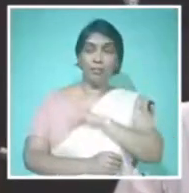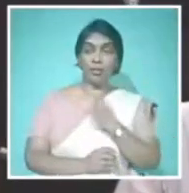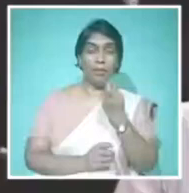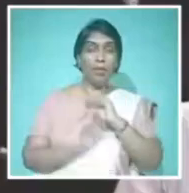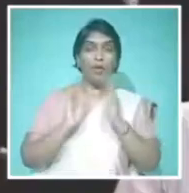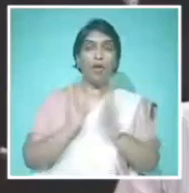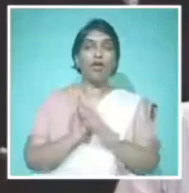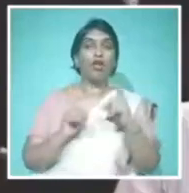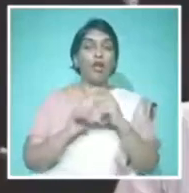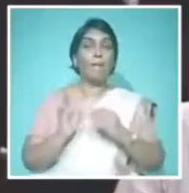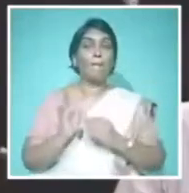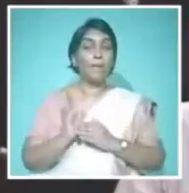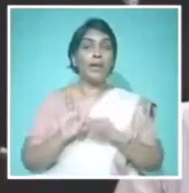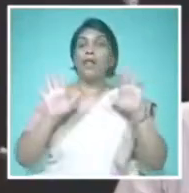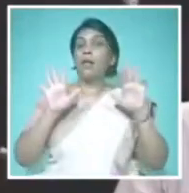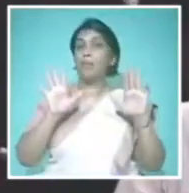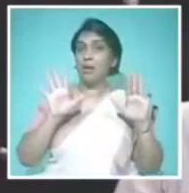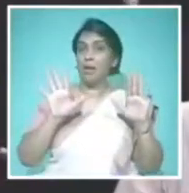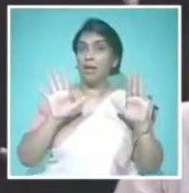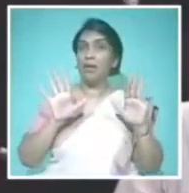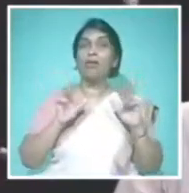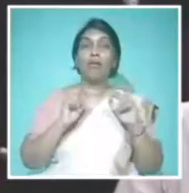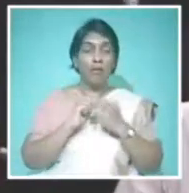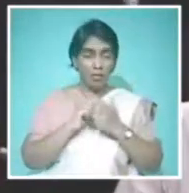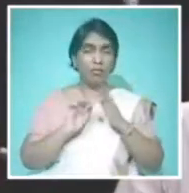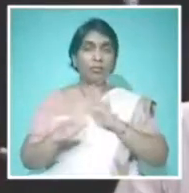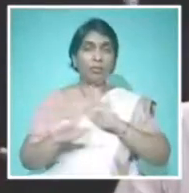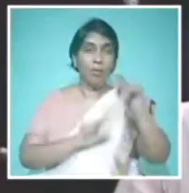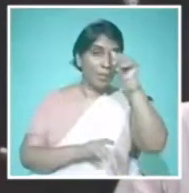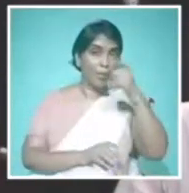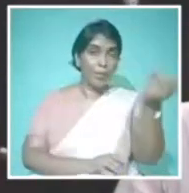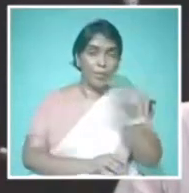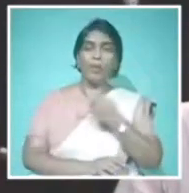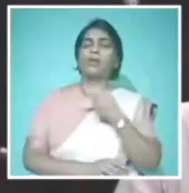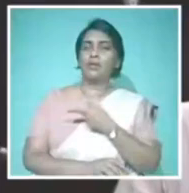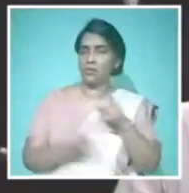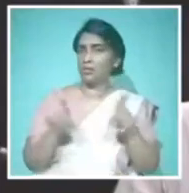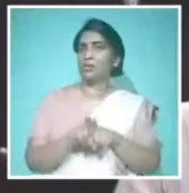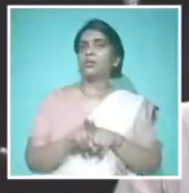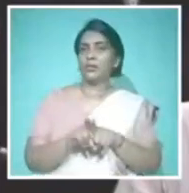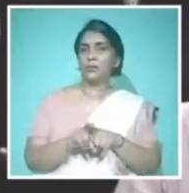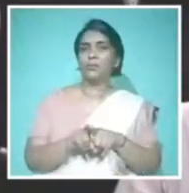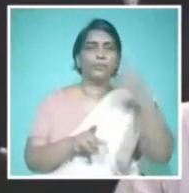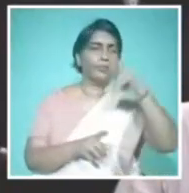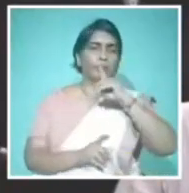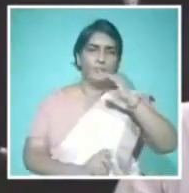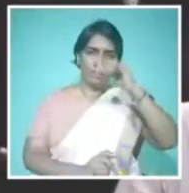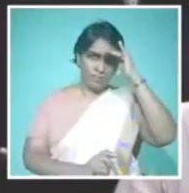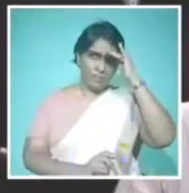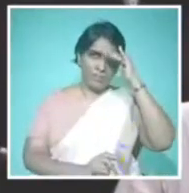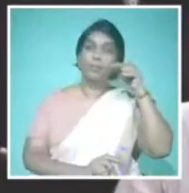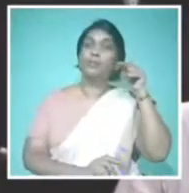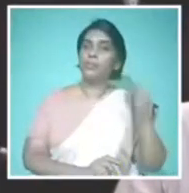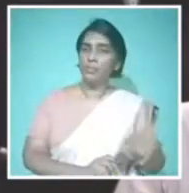lag, dollar miliar namya. Arbu te kalamana karneng horkan karno vidia. Insa Meni ojek katakan aja tu moni,